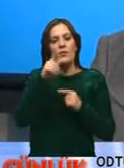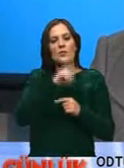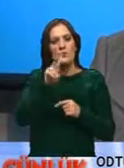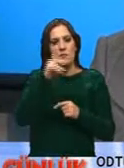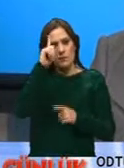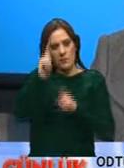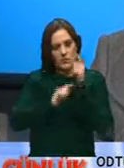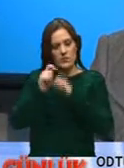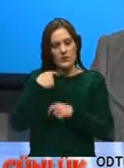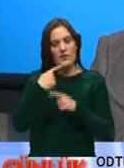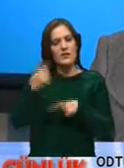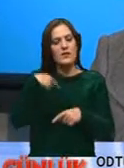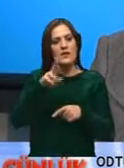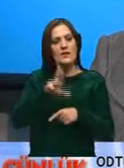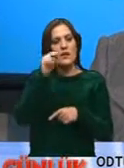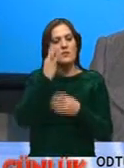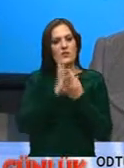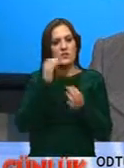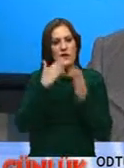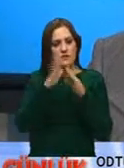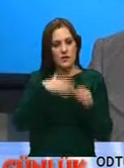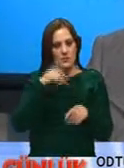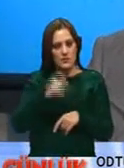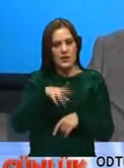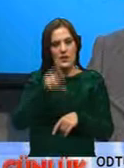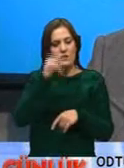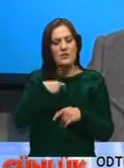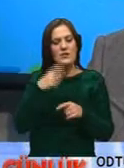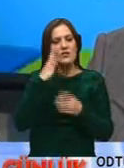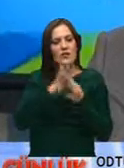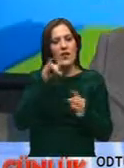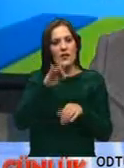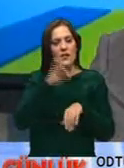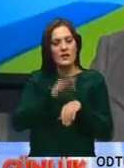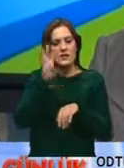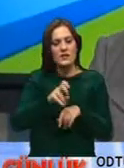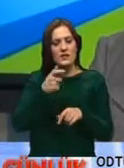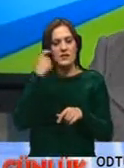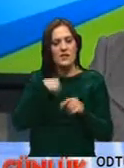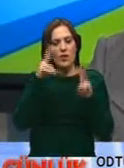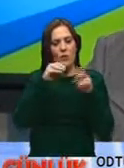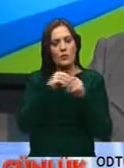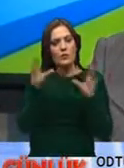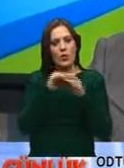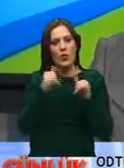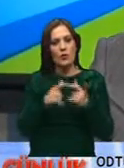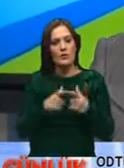başvuru aldık. Geçen sene 70 kişiye sahipliği yapmıştık. 70 kişi aynı anda 48 saat boyunca verdiğiniz tema etrafında oyun geliştirmeye çalışıyorlar. Ne tür